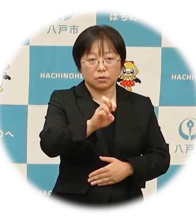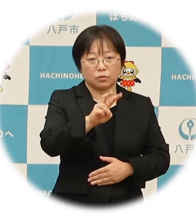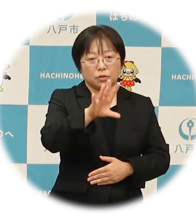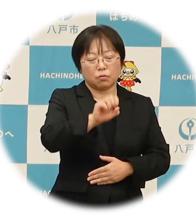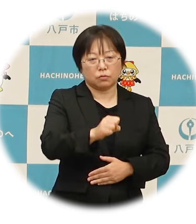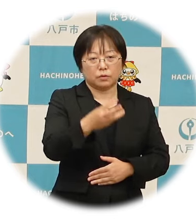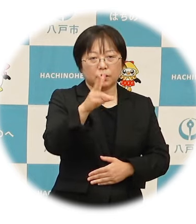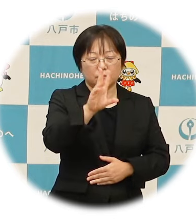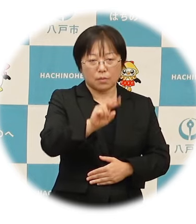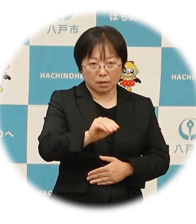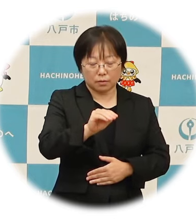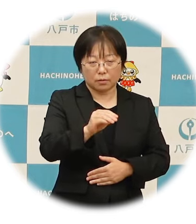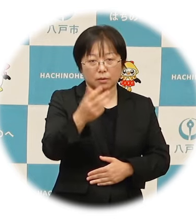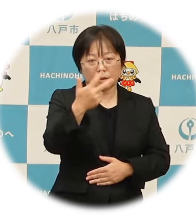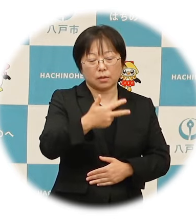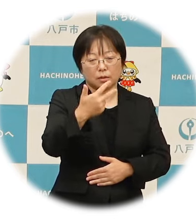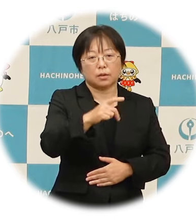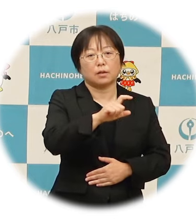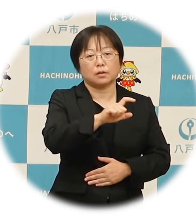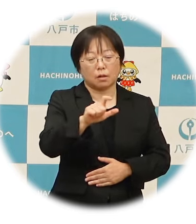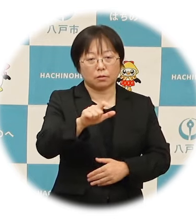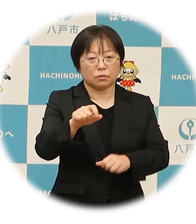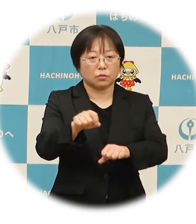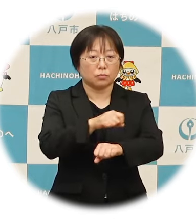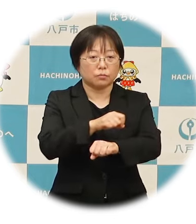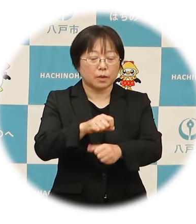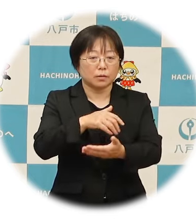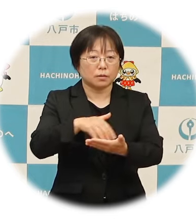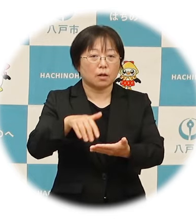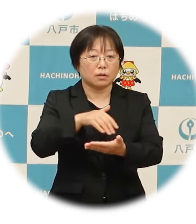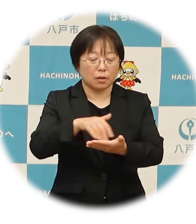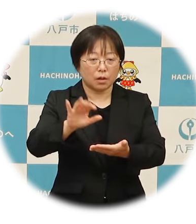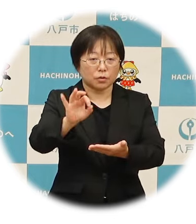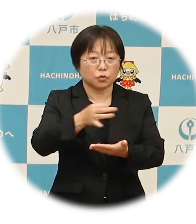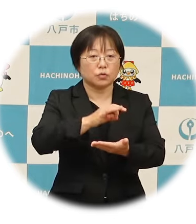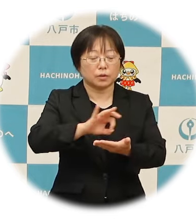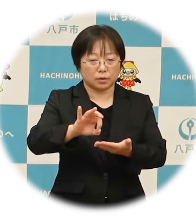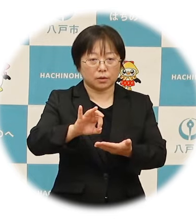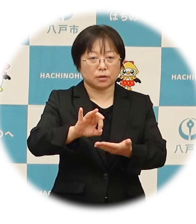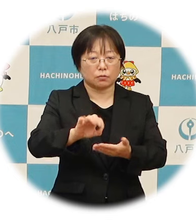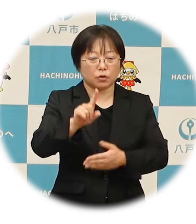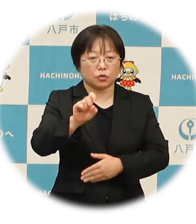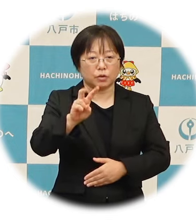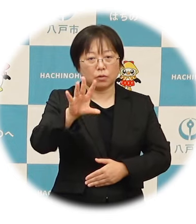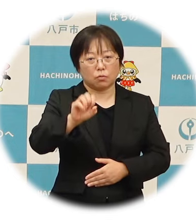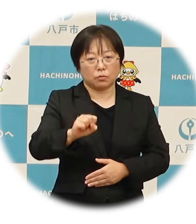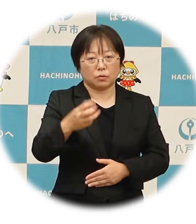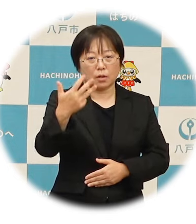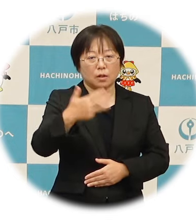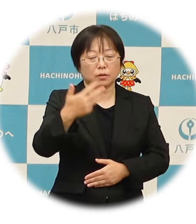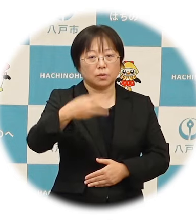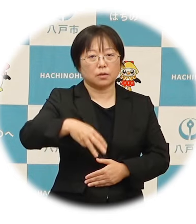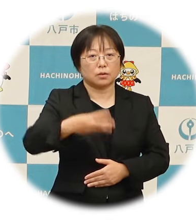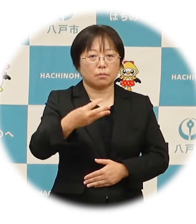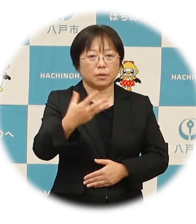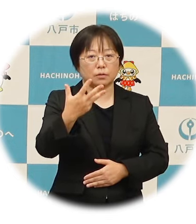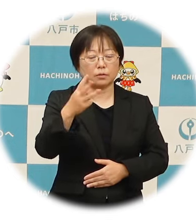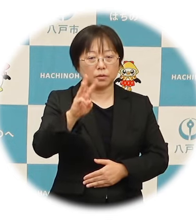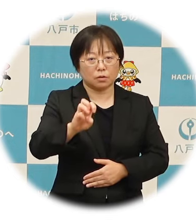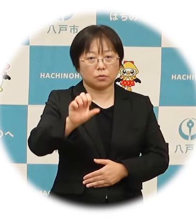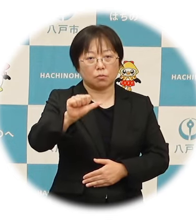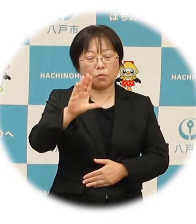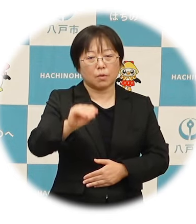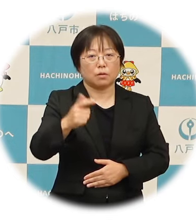億2万7千円、特別会計の実質収支は12億8335